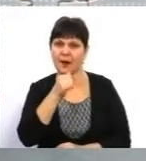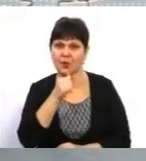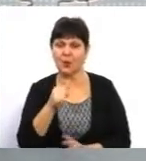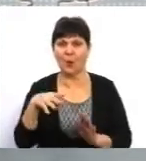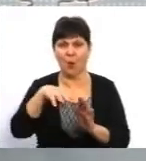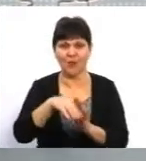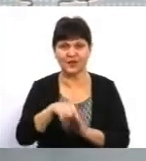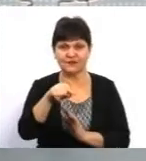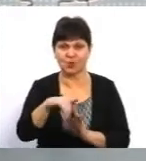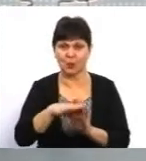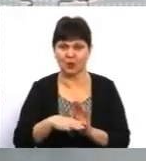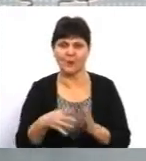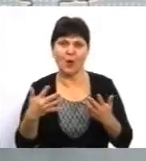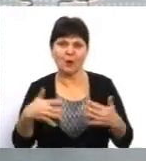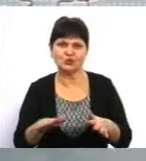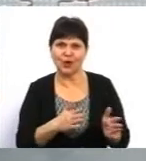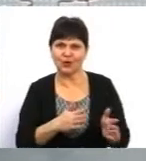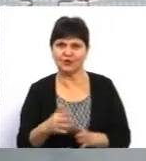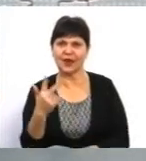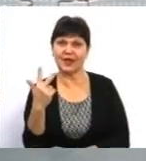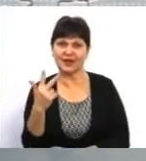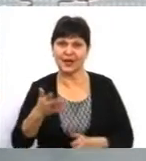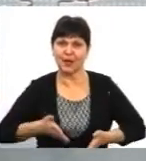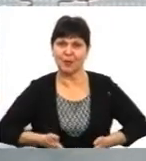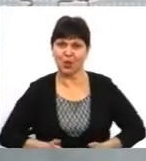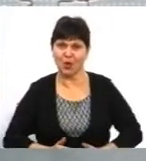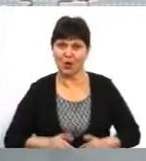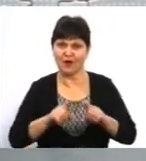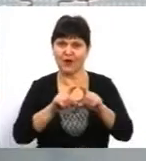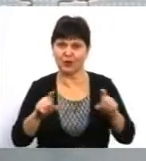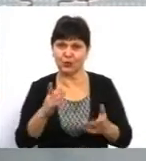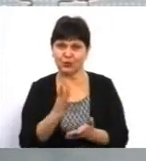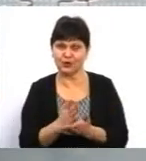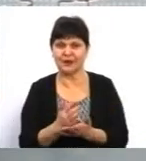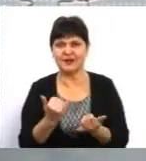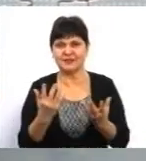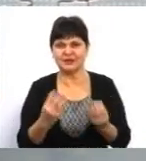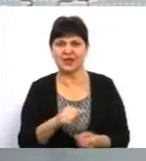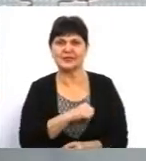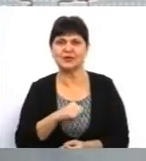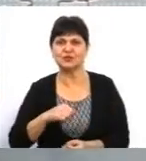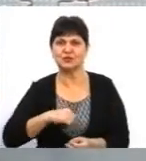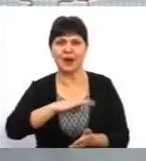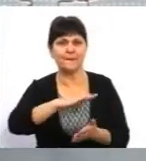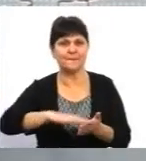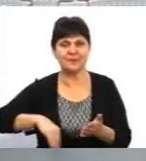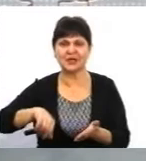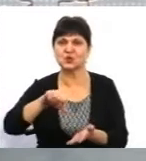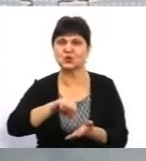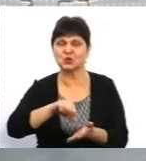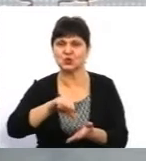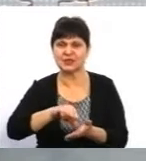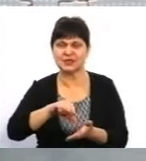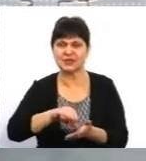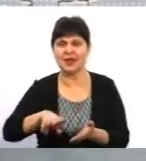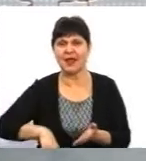Вони вже готові. І три наших пологових будинка на сьогоднішній день мають можливість самостійно, без участі адміністраторів центрів надання